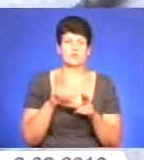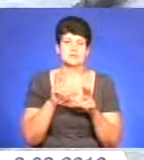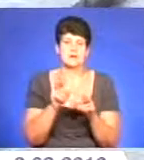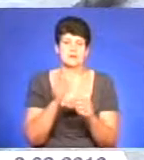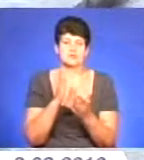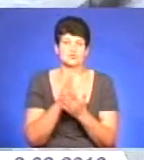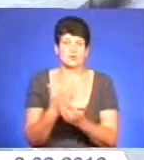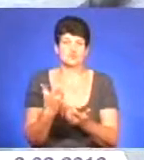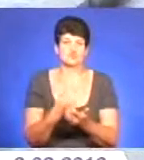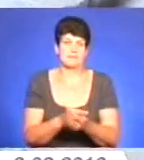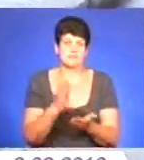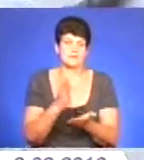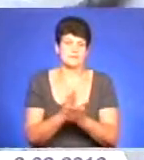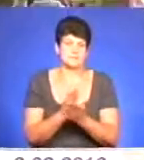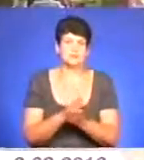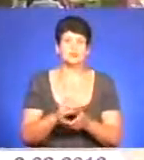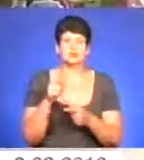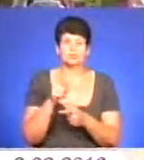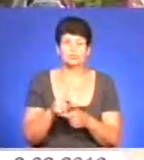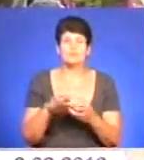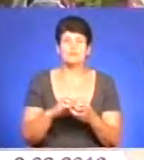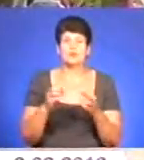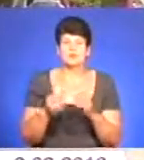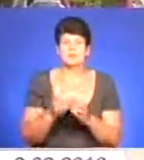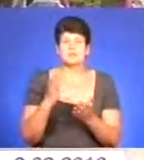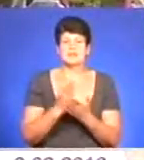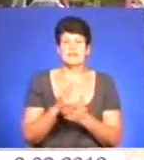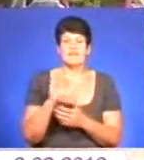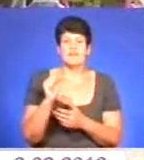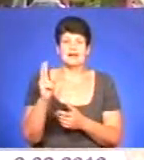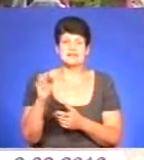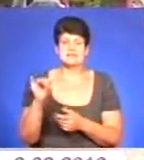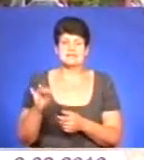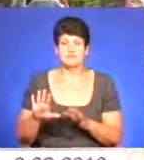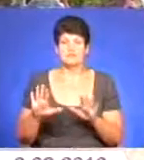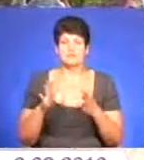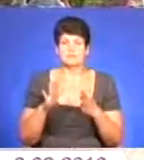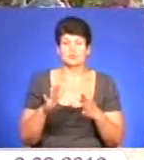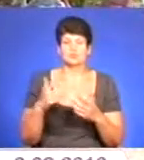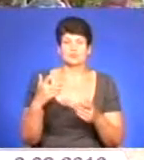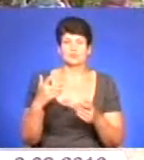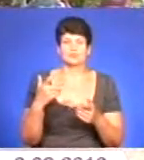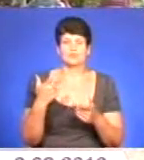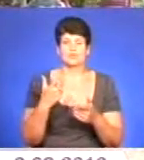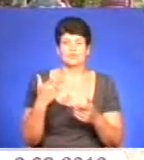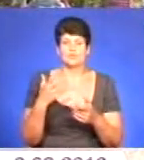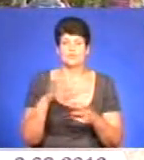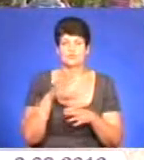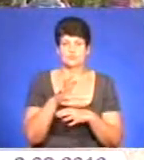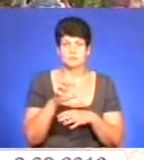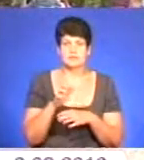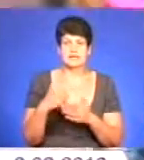А оскільки в області існує проблема із вакциною проти сказу, у випадку укусу собаки якісного лікування тернополянам